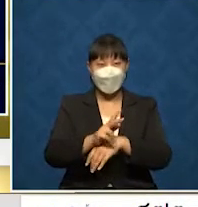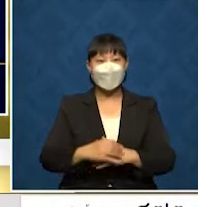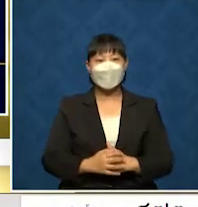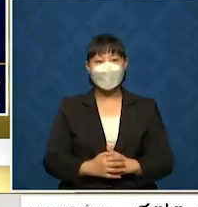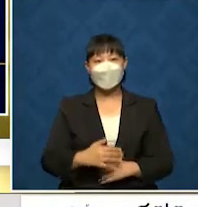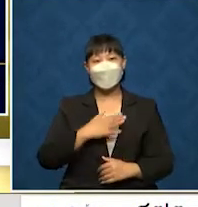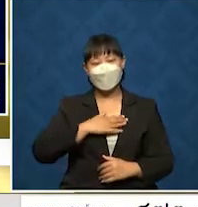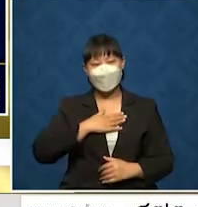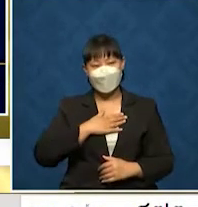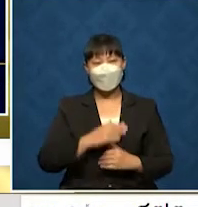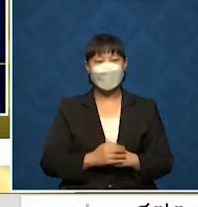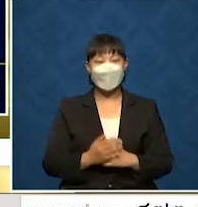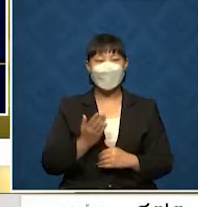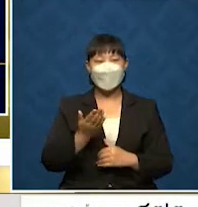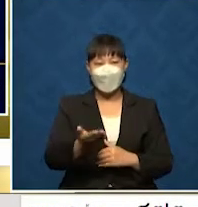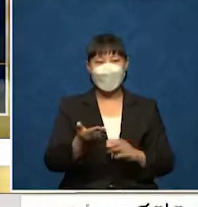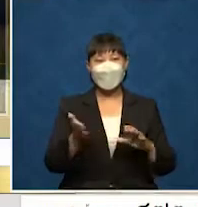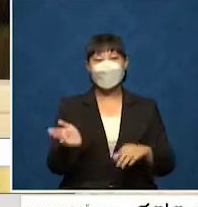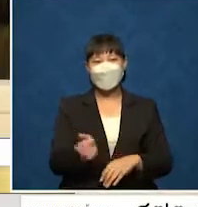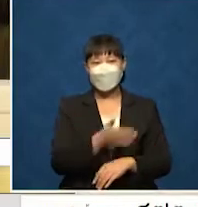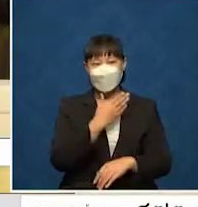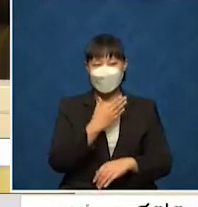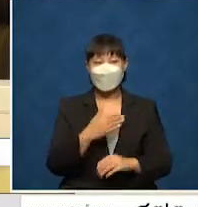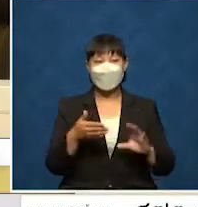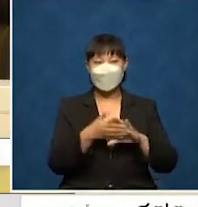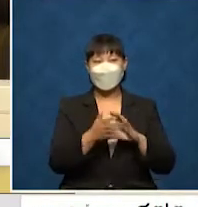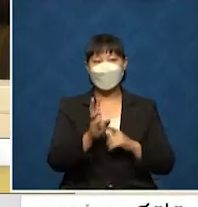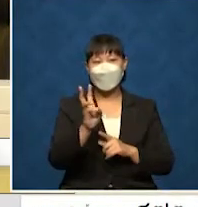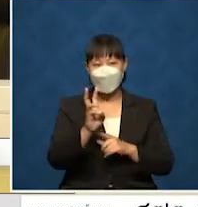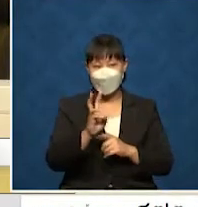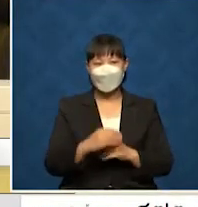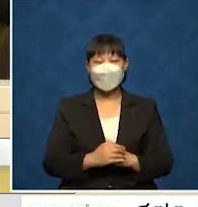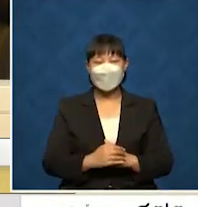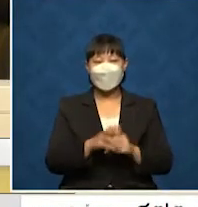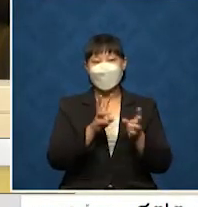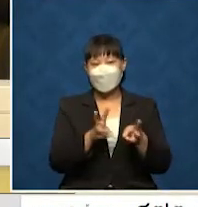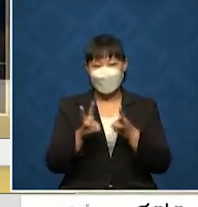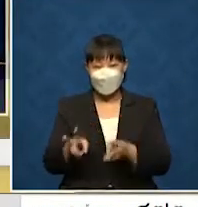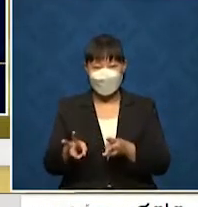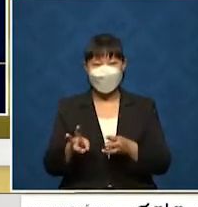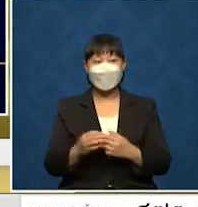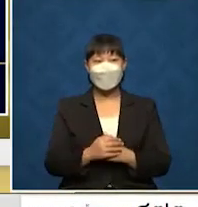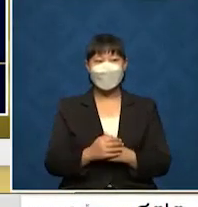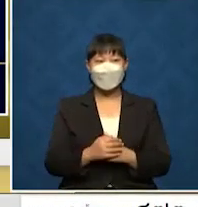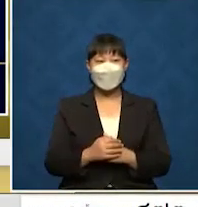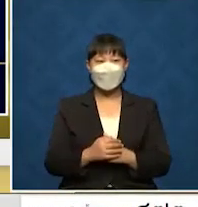มขอเป็นสไลด์ที่6ในมาตรการ